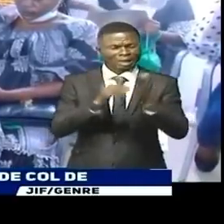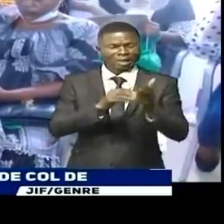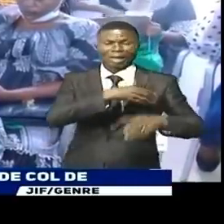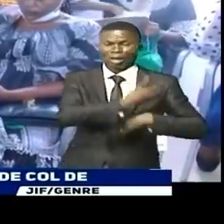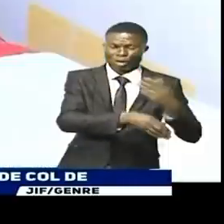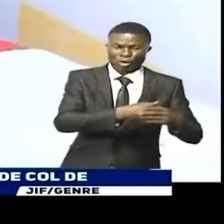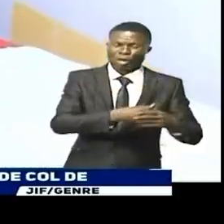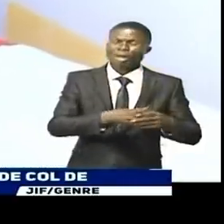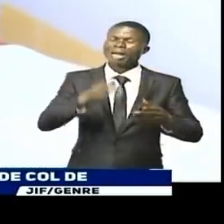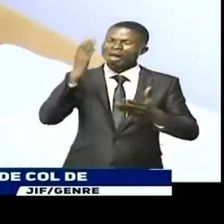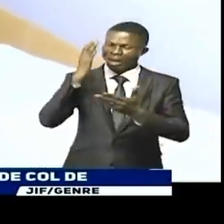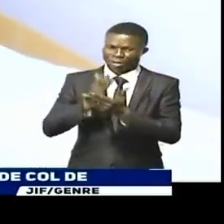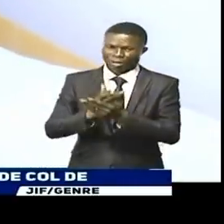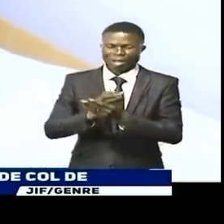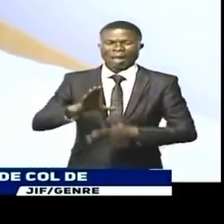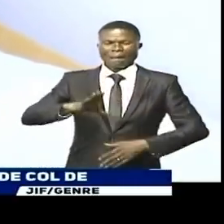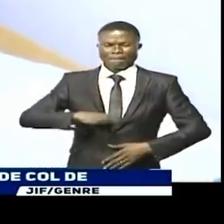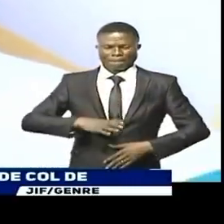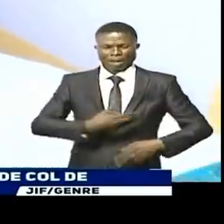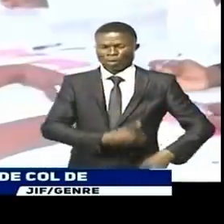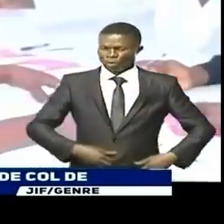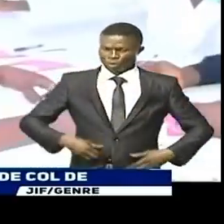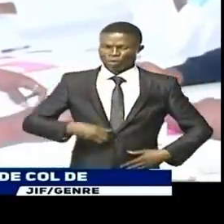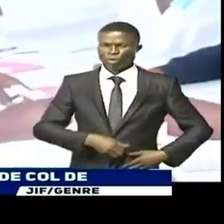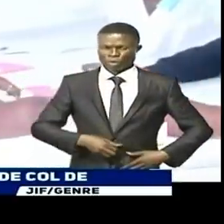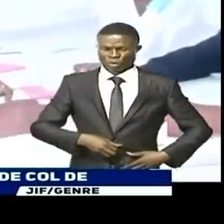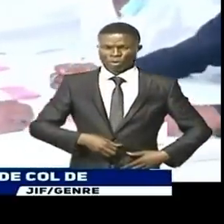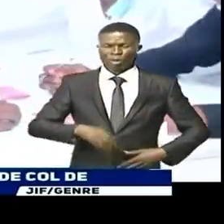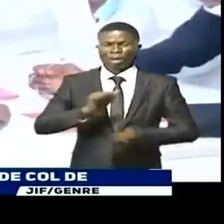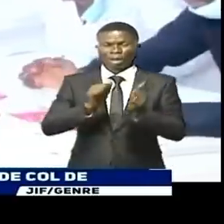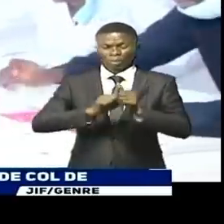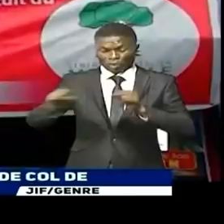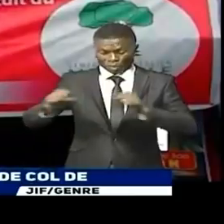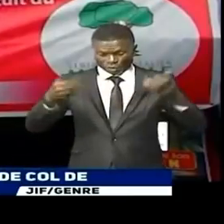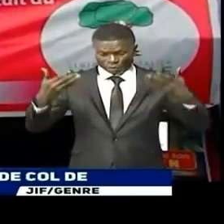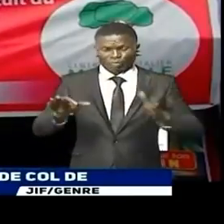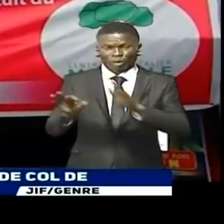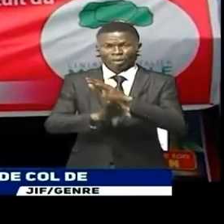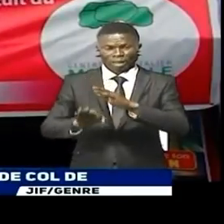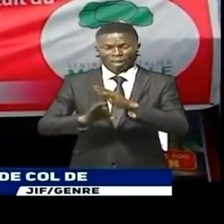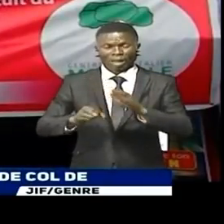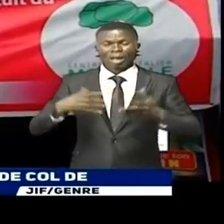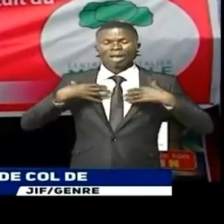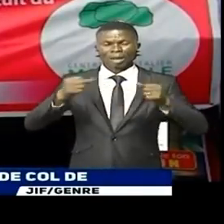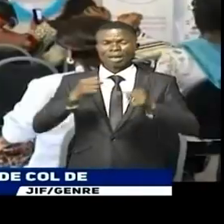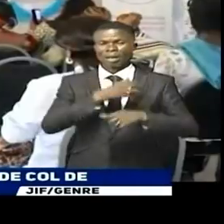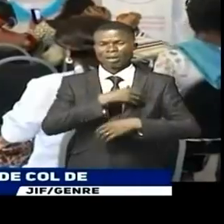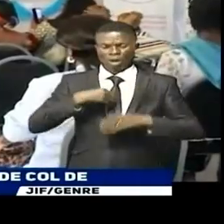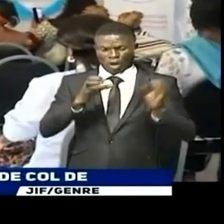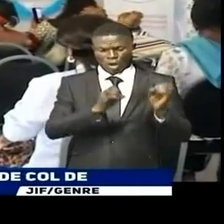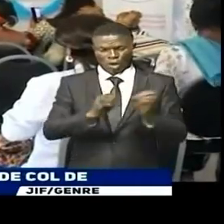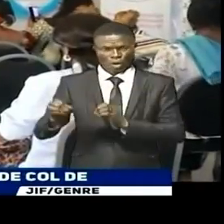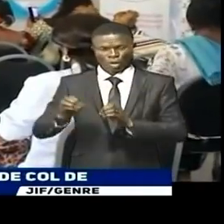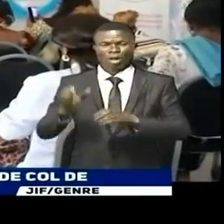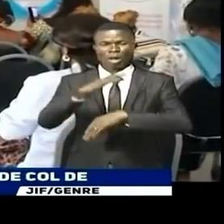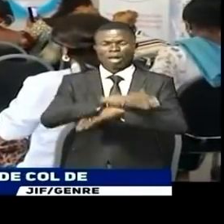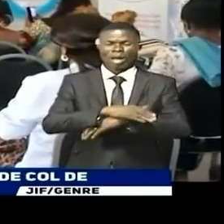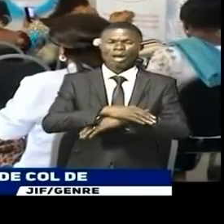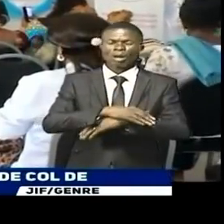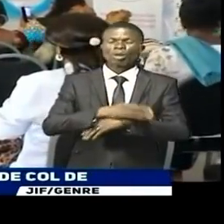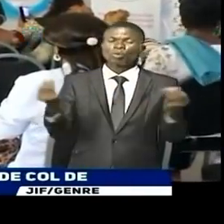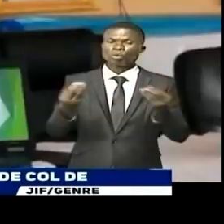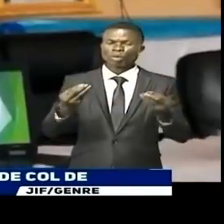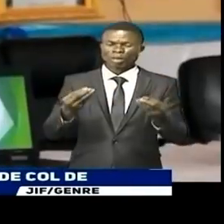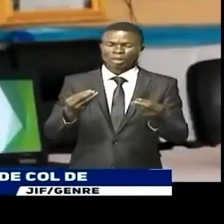anormaux les douleurs au bas ventre après l'étape des dépistages la fondation grâce à ma mère va organiser une soirée de là afin de